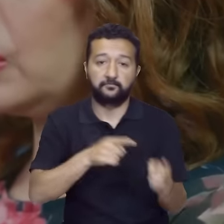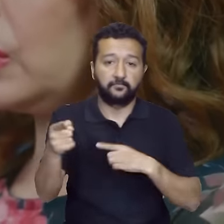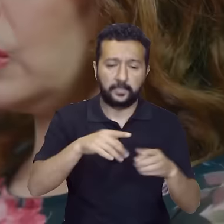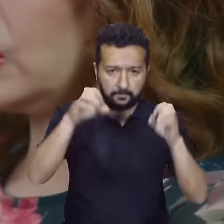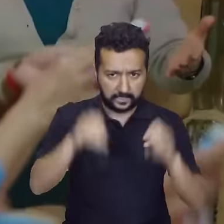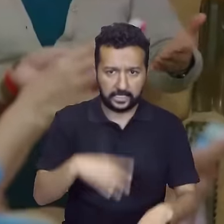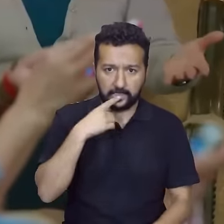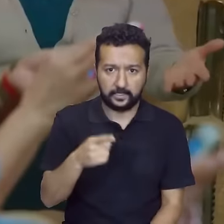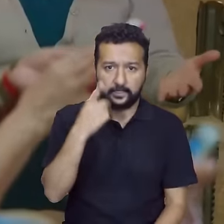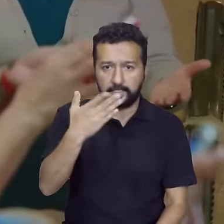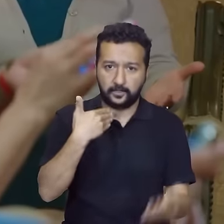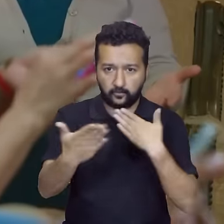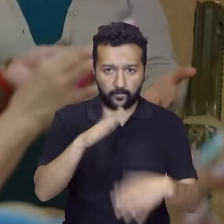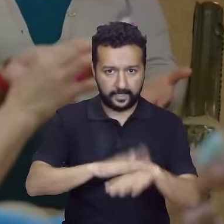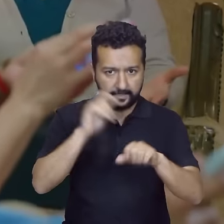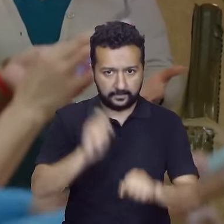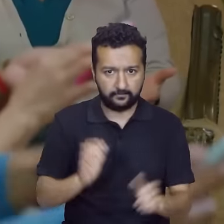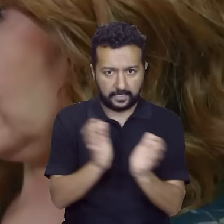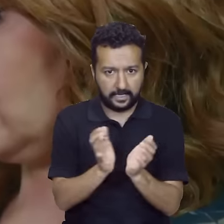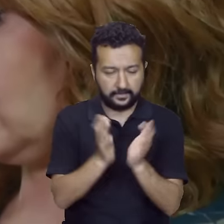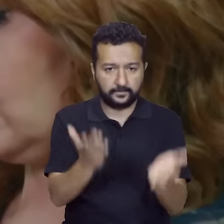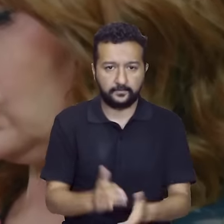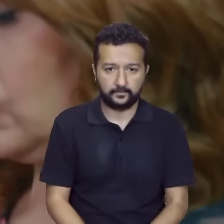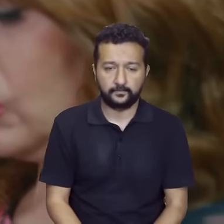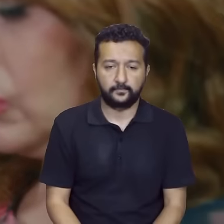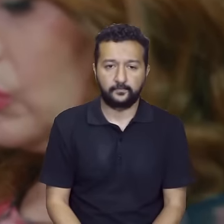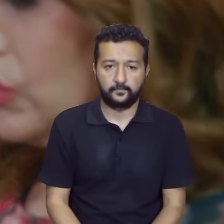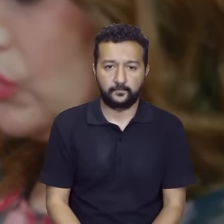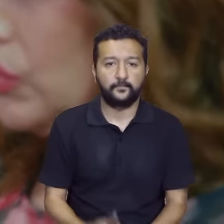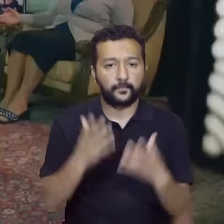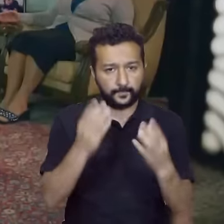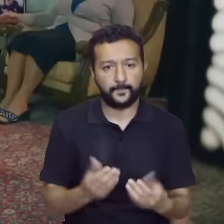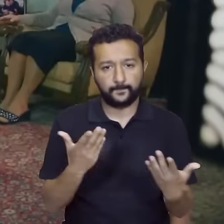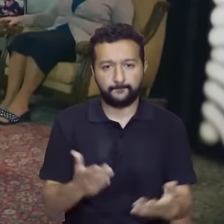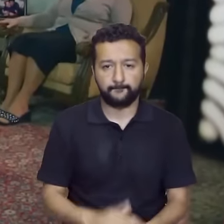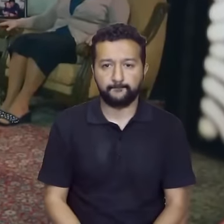Bir telefon, bir televizyon. Bırakın. İki çift laf edelim ailece ayol. Olur.